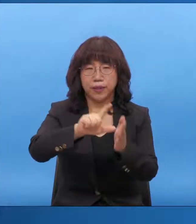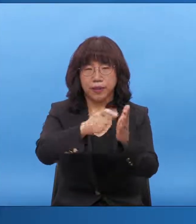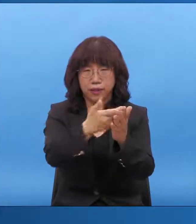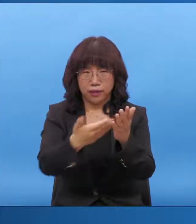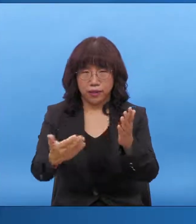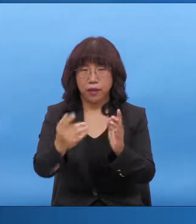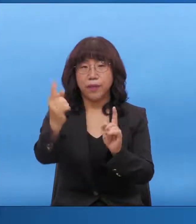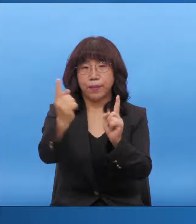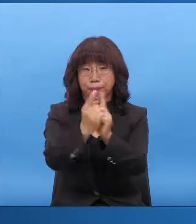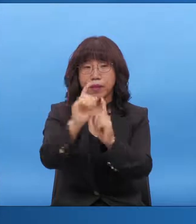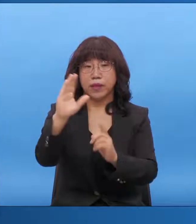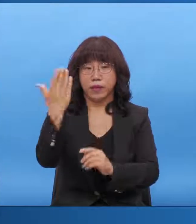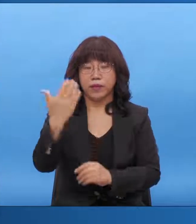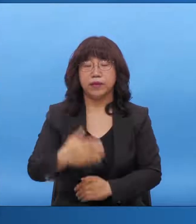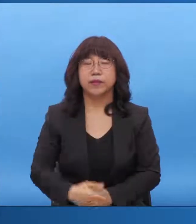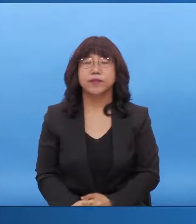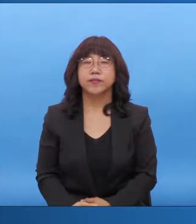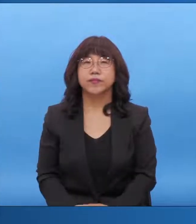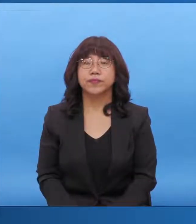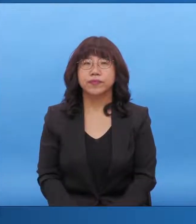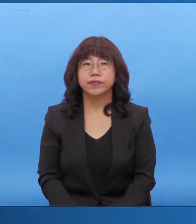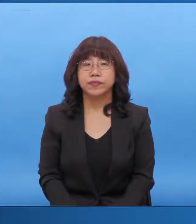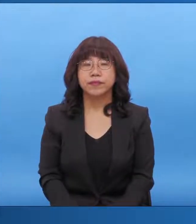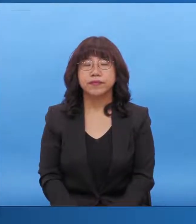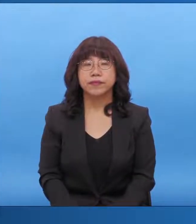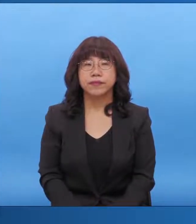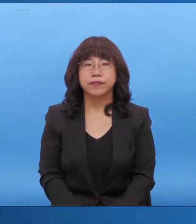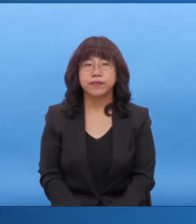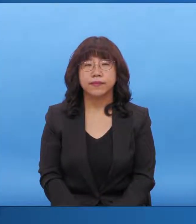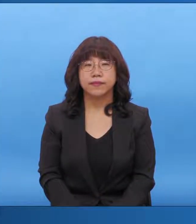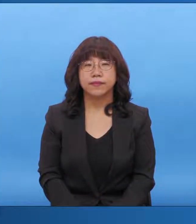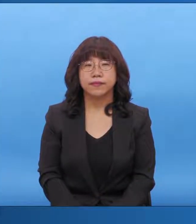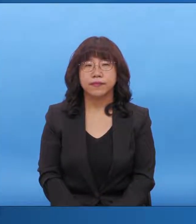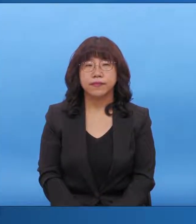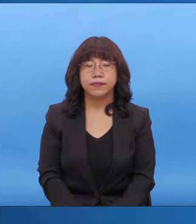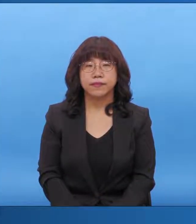옵니다. 그러면서